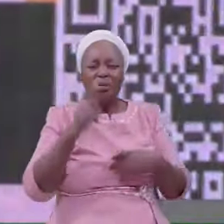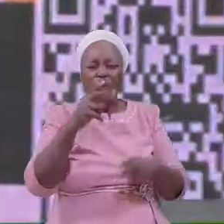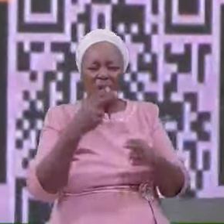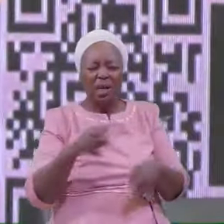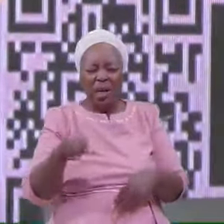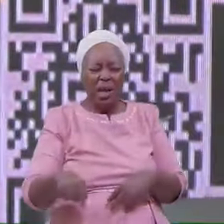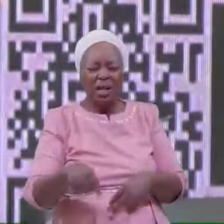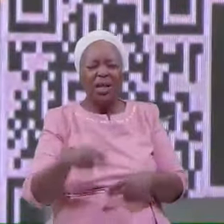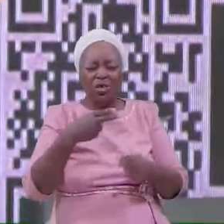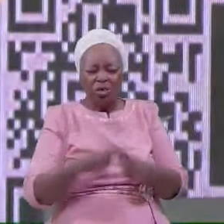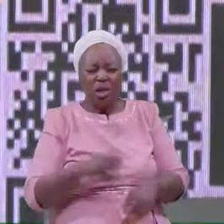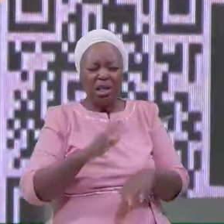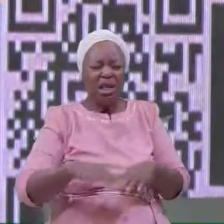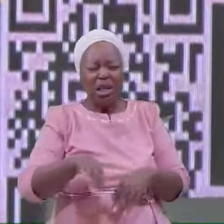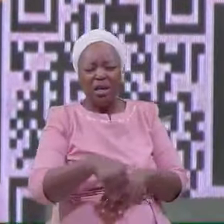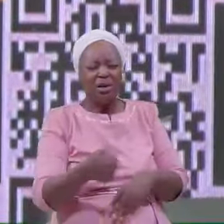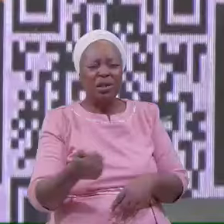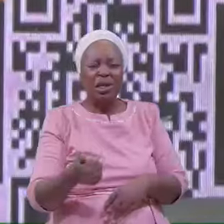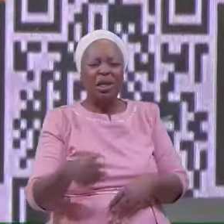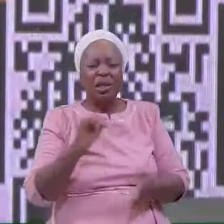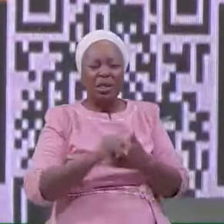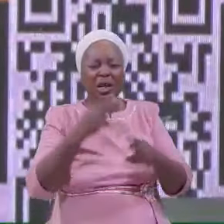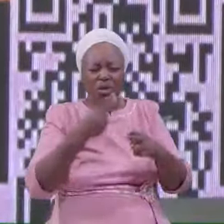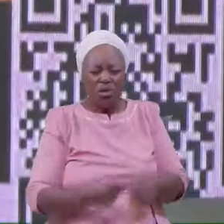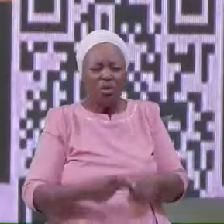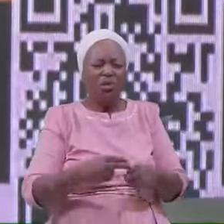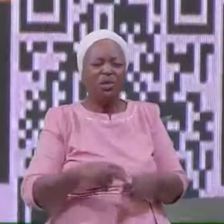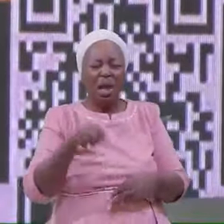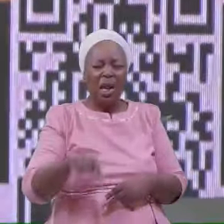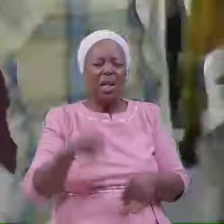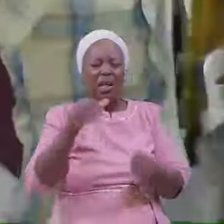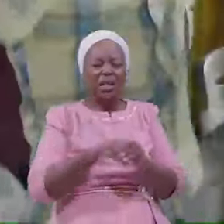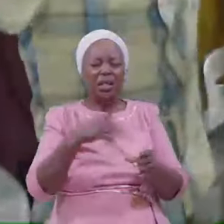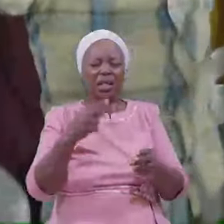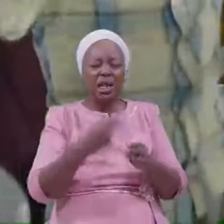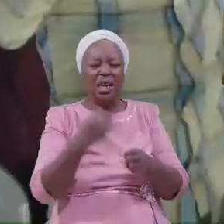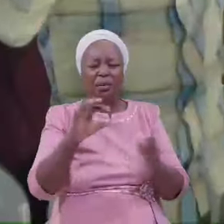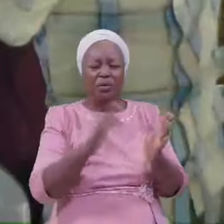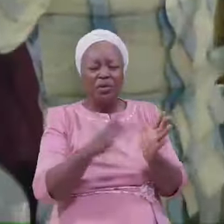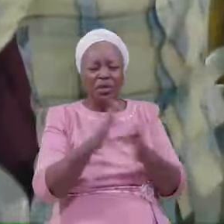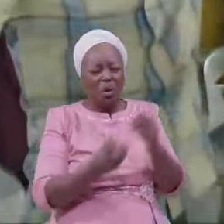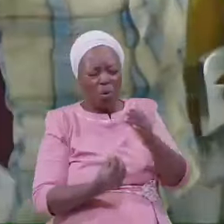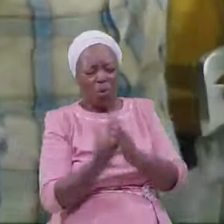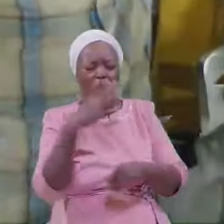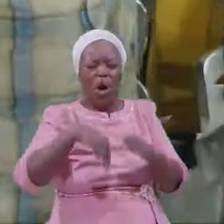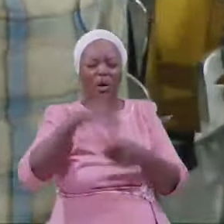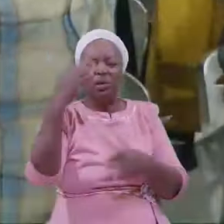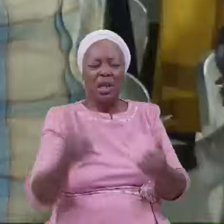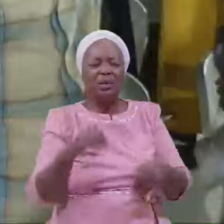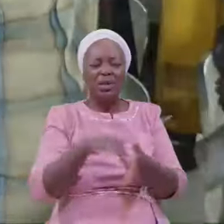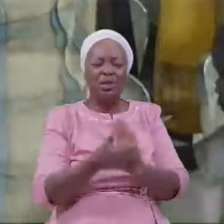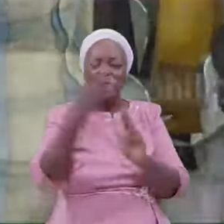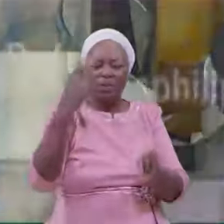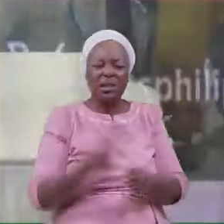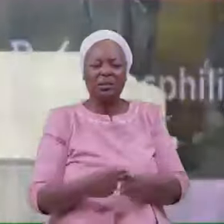That short leg, in the name of Jesus, grow out now. Ang isang maiksi, ang paa,